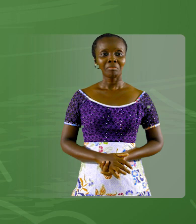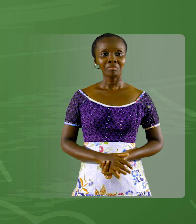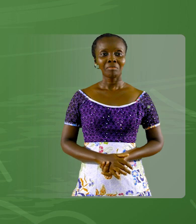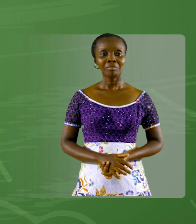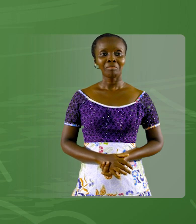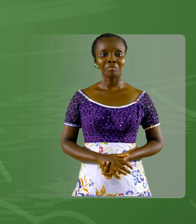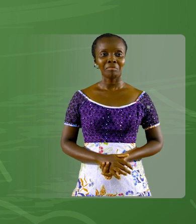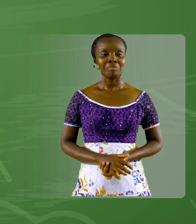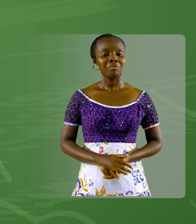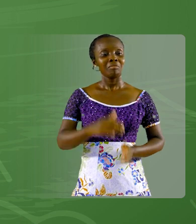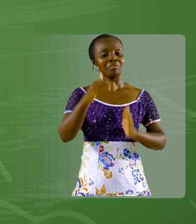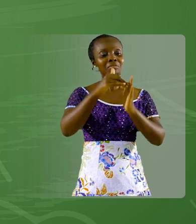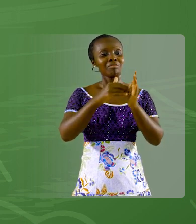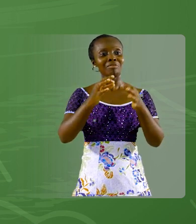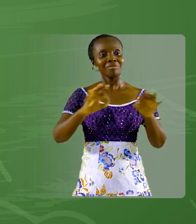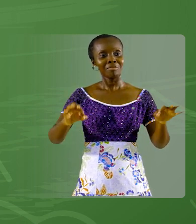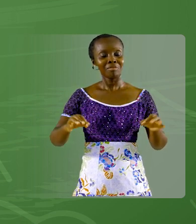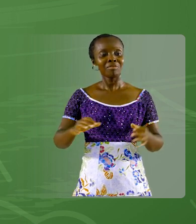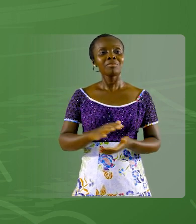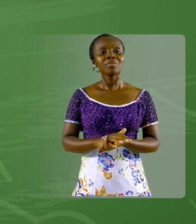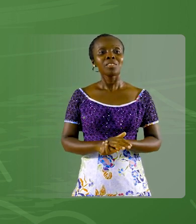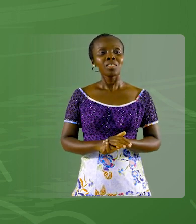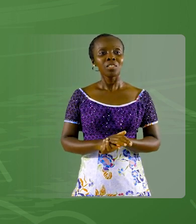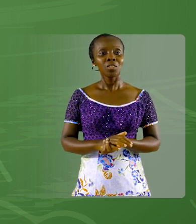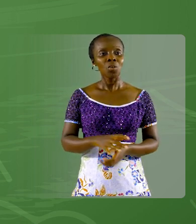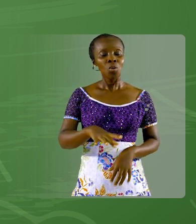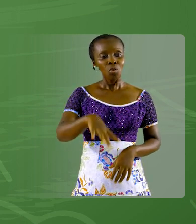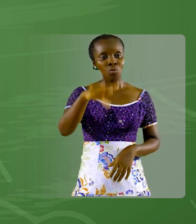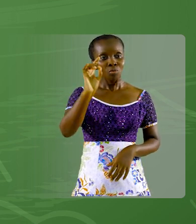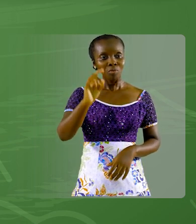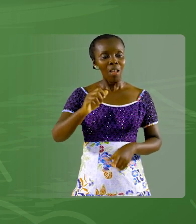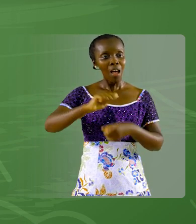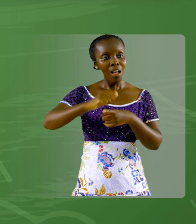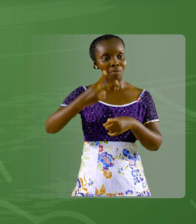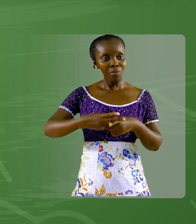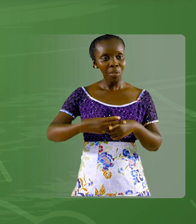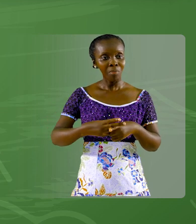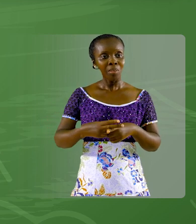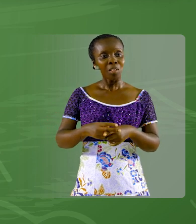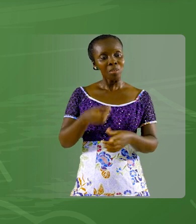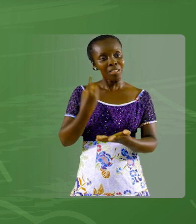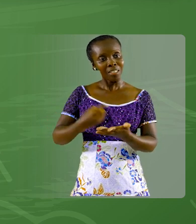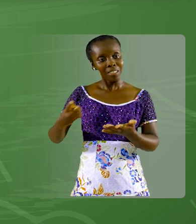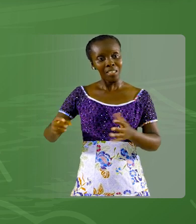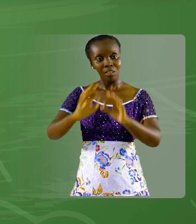Dans les phrases suivantes, identifie l'adverbe et décris sa forme.